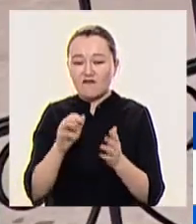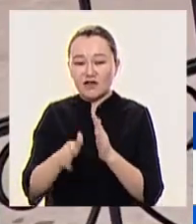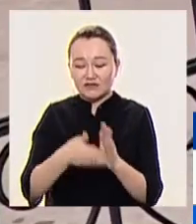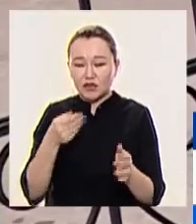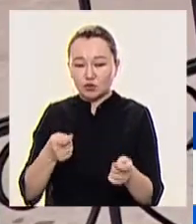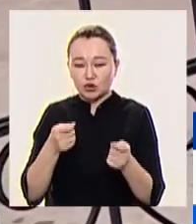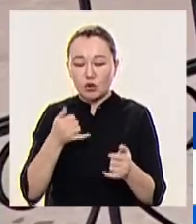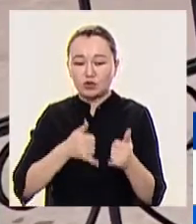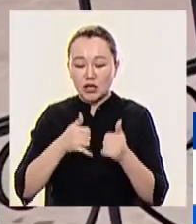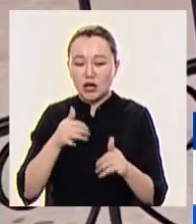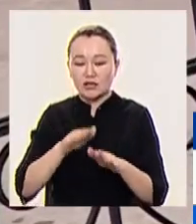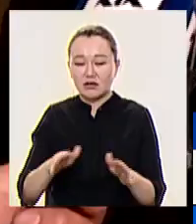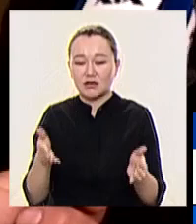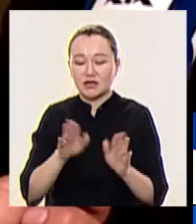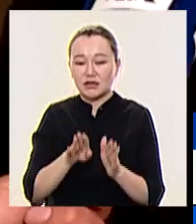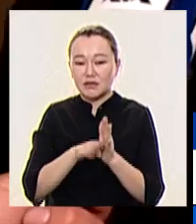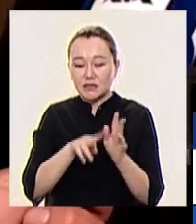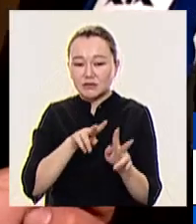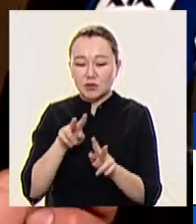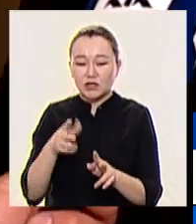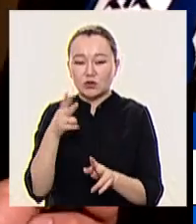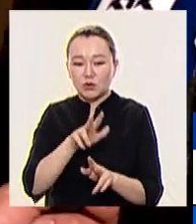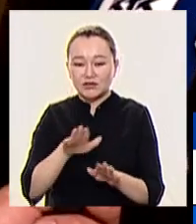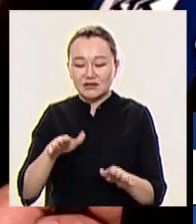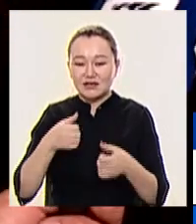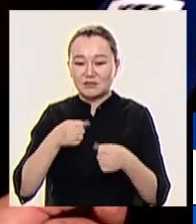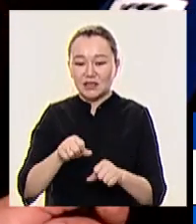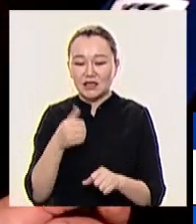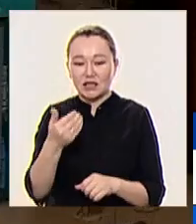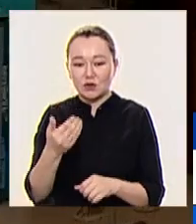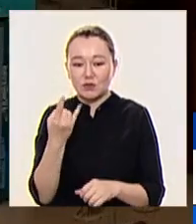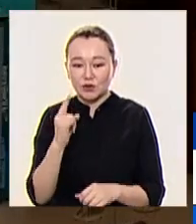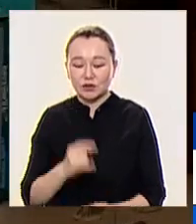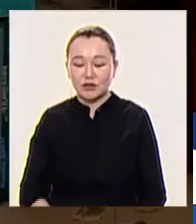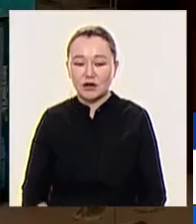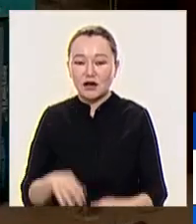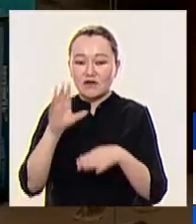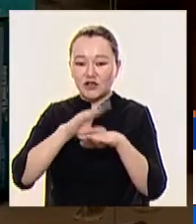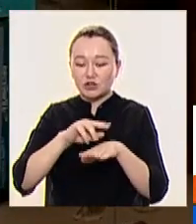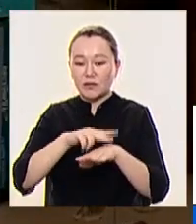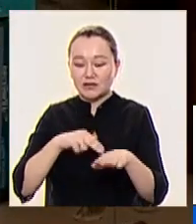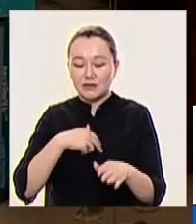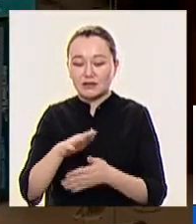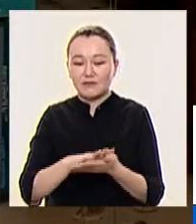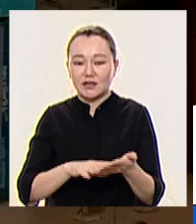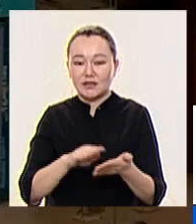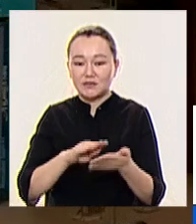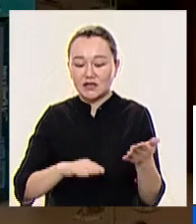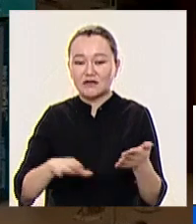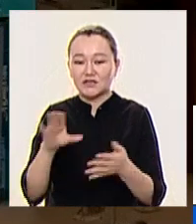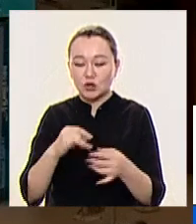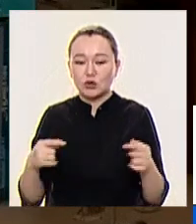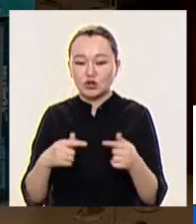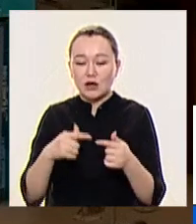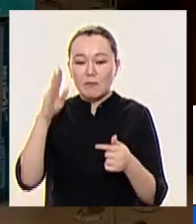школы, а ученики остались без присмотра. И трое детей избили ее ребенка. Вечером в РОВД я заявление написала, все, они